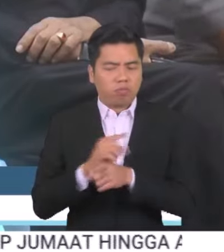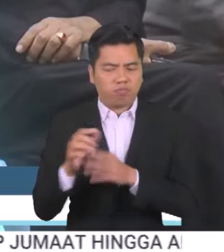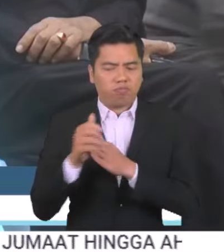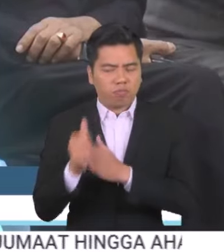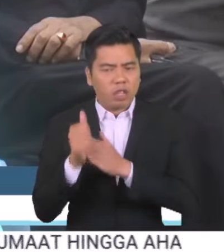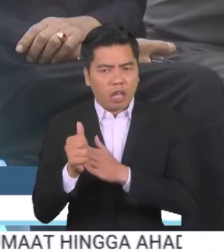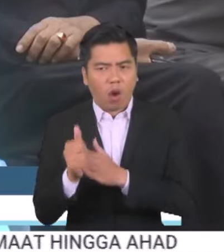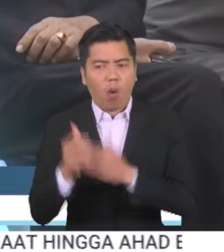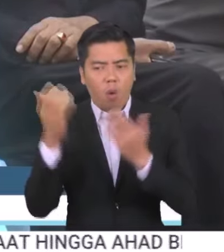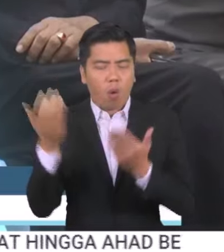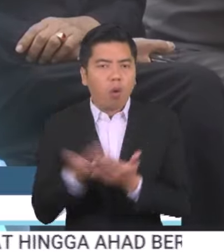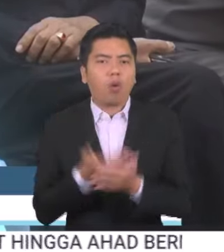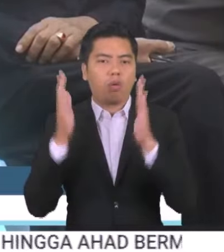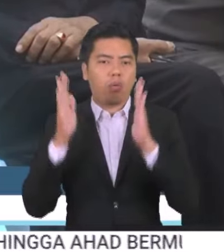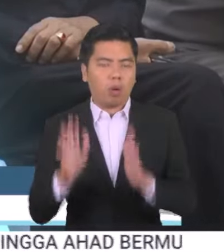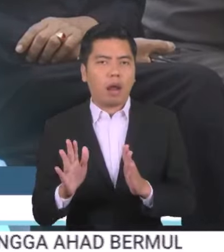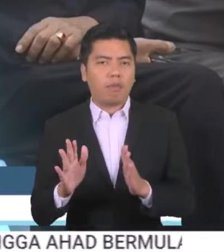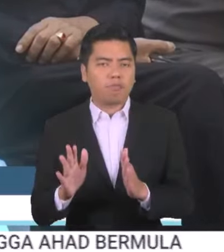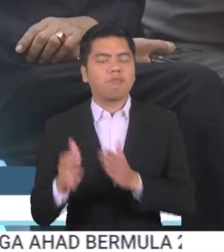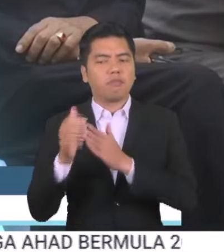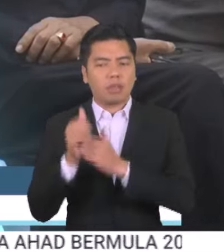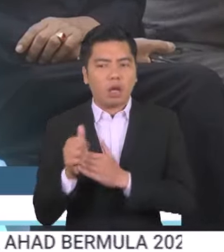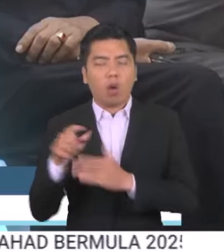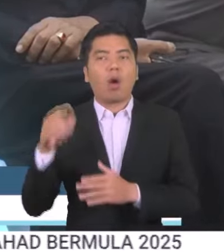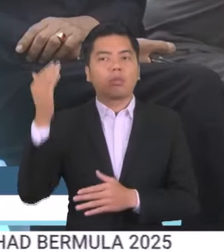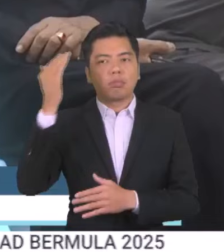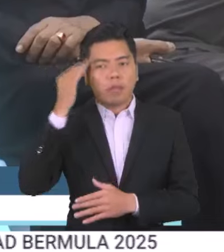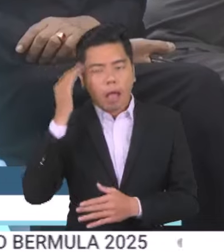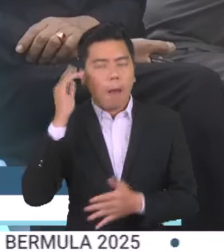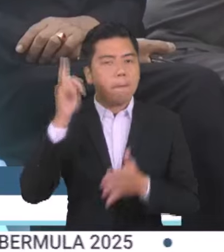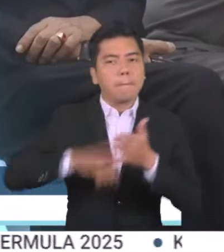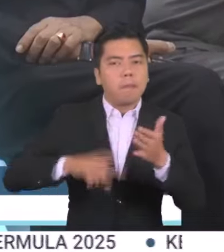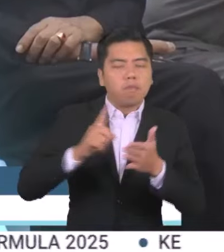habis-habisan. Maknanya dia akan ambil tahu